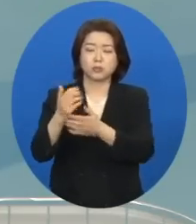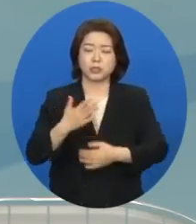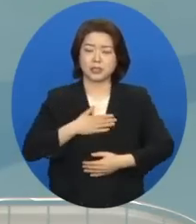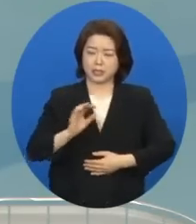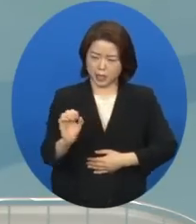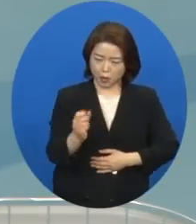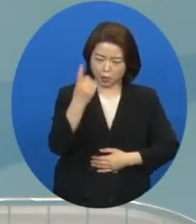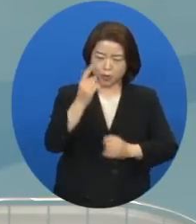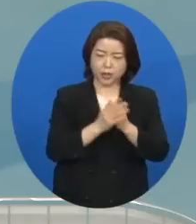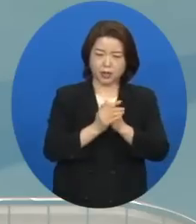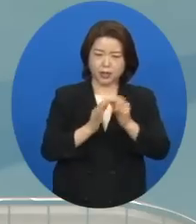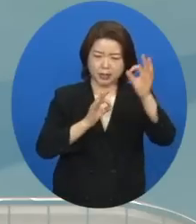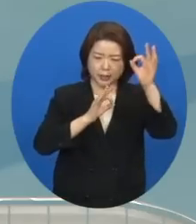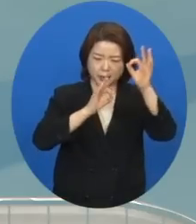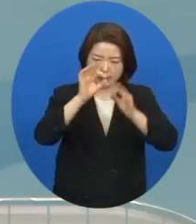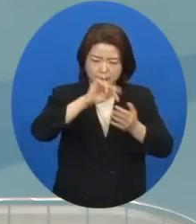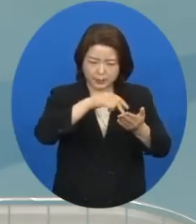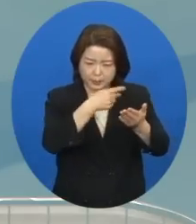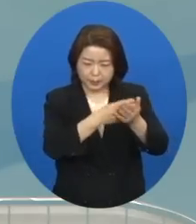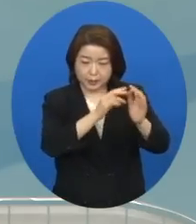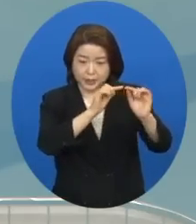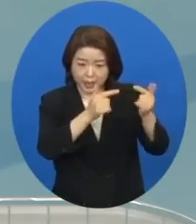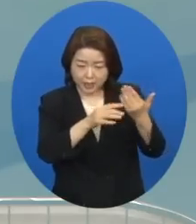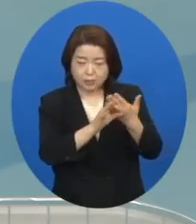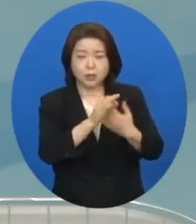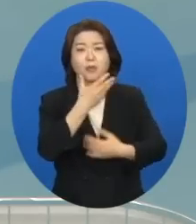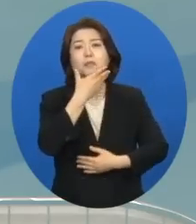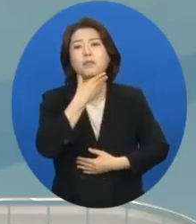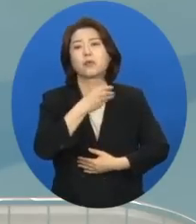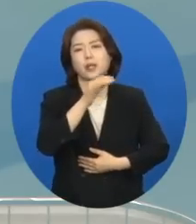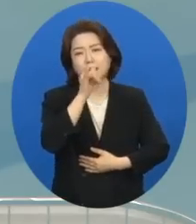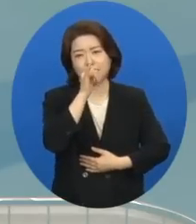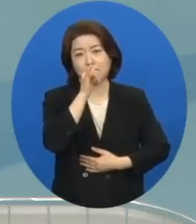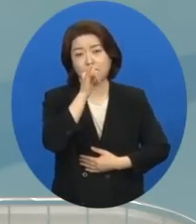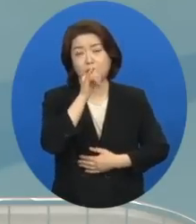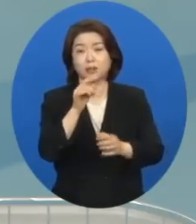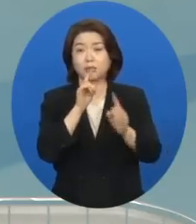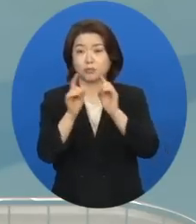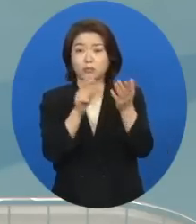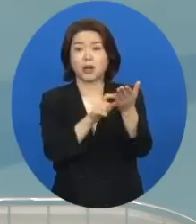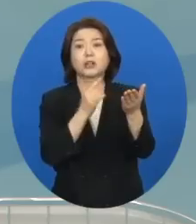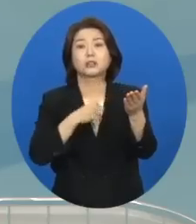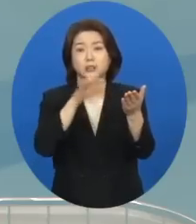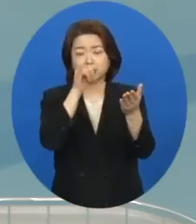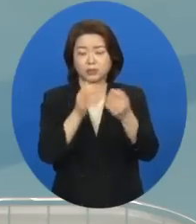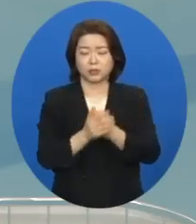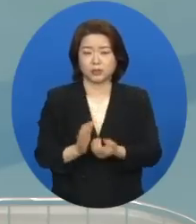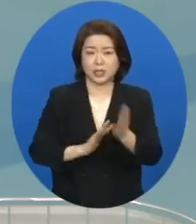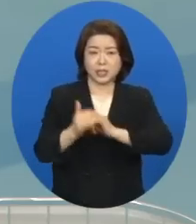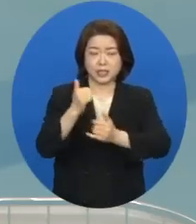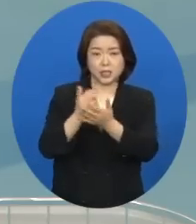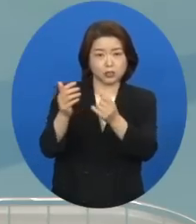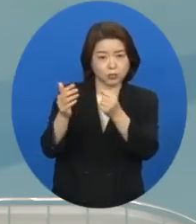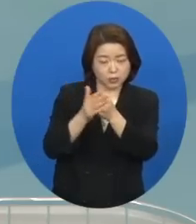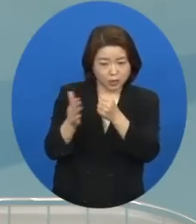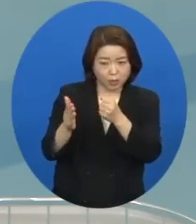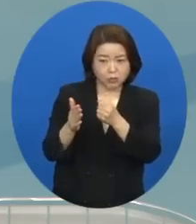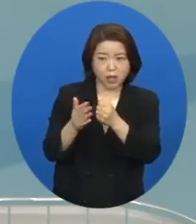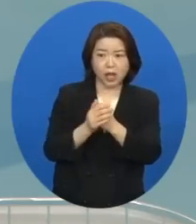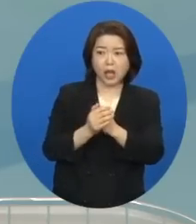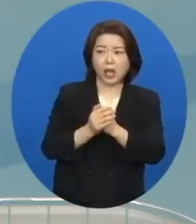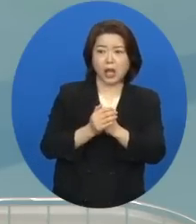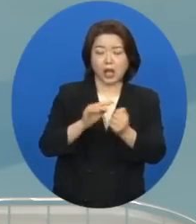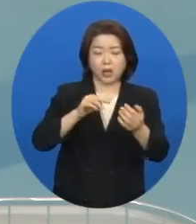인하여 실족하지 않는 자는 복이 있다. 그런 말씀을 하셨어요. 그러니까 예수님 때문에 실족한 사람도 있다는